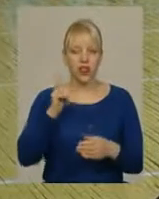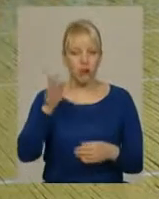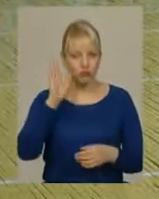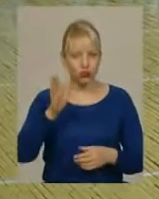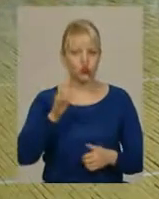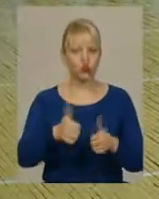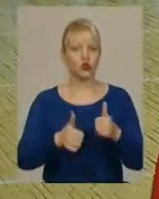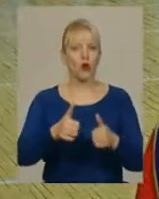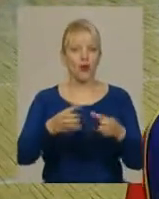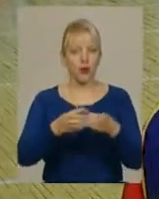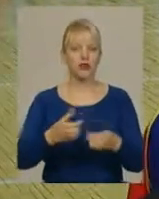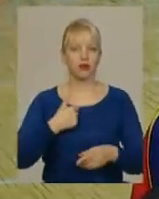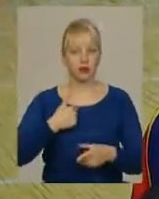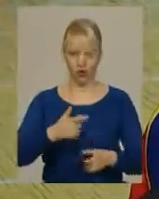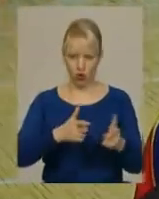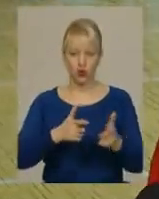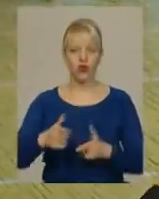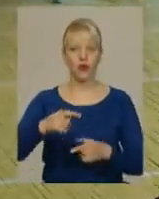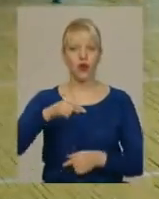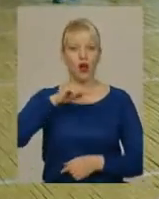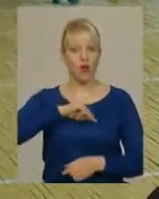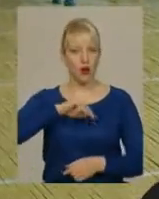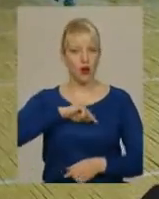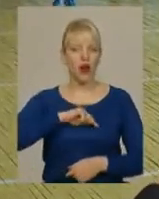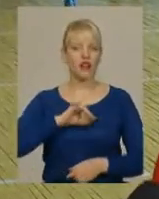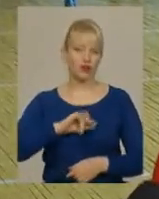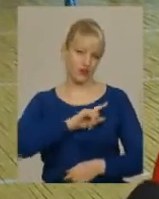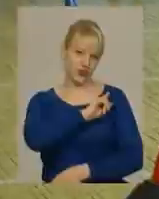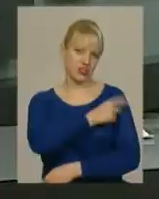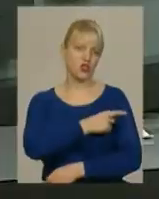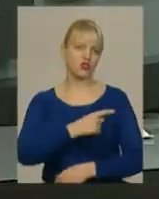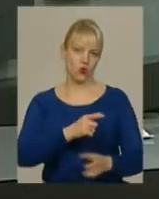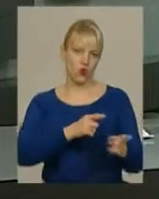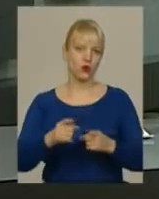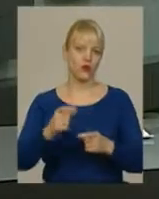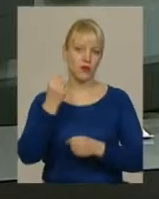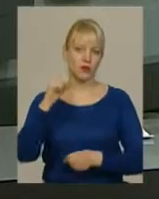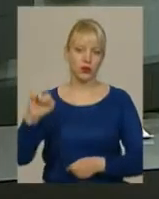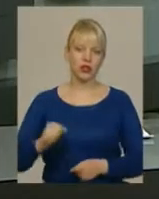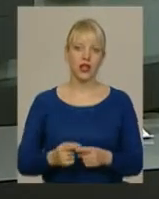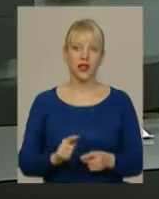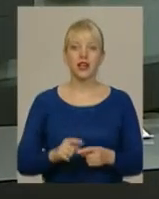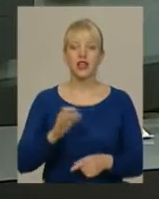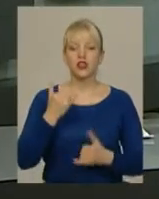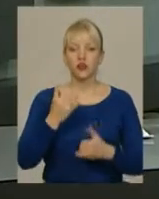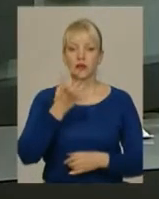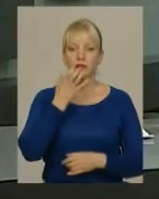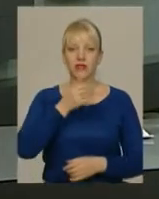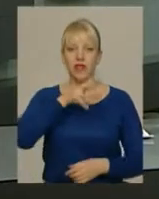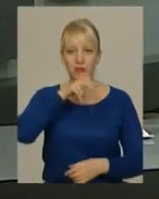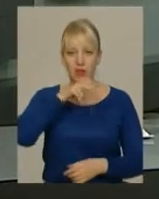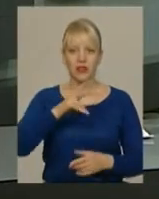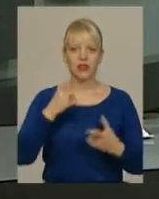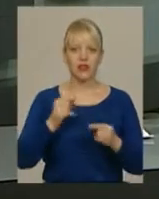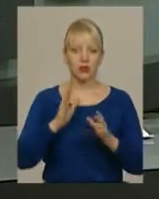ми готові як морально, так і фізично, щоб їх подолати. Сьогодні до Південної Кореї, де відбудуться